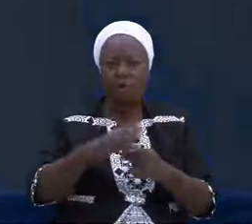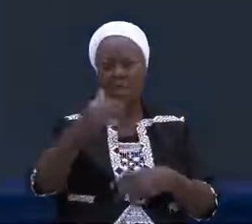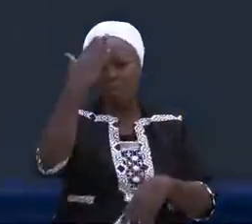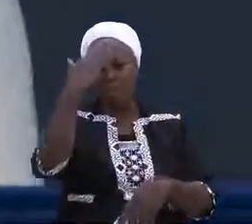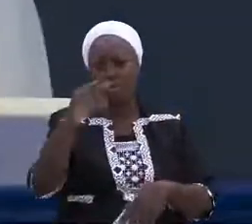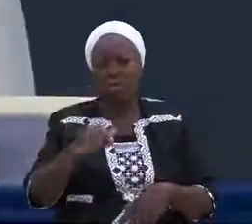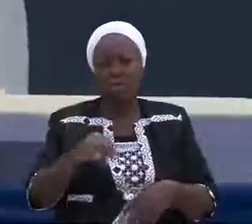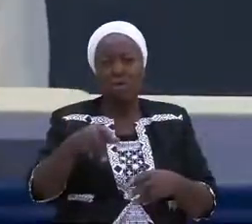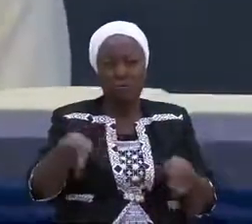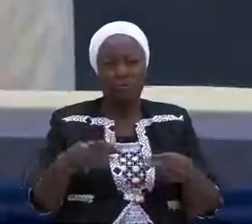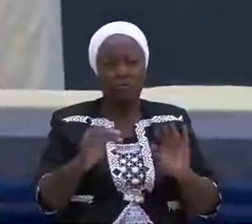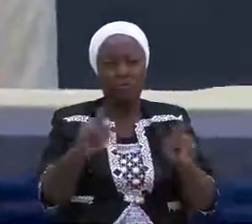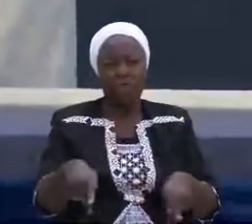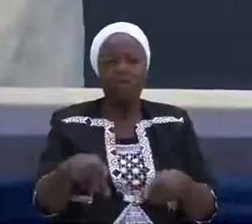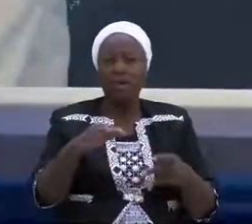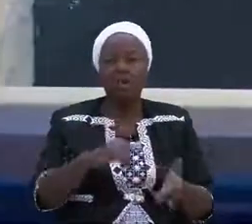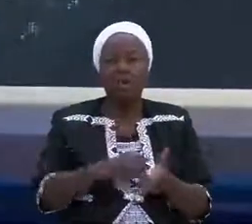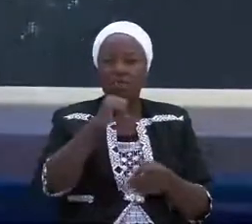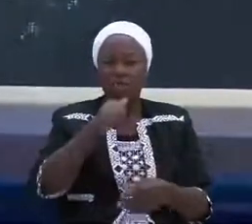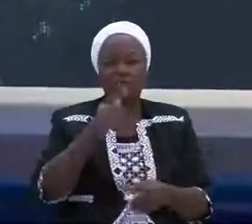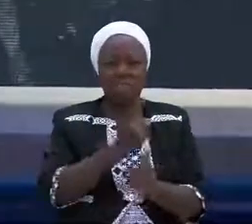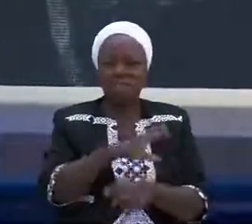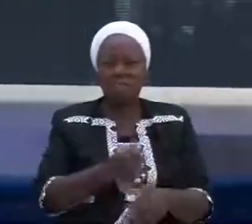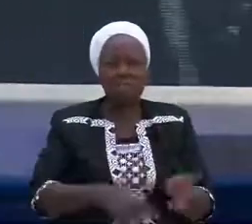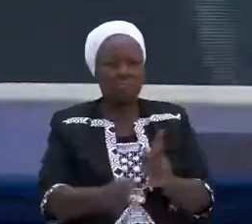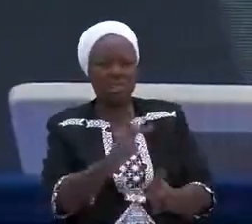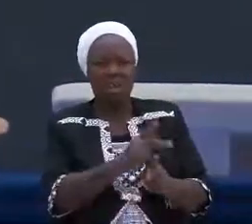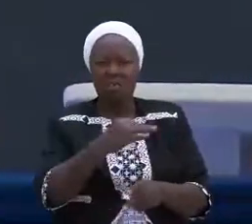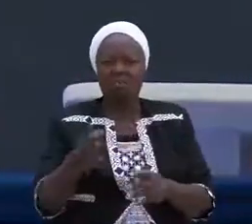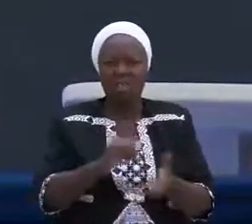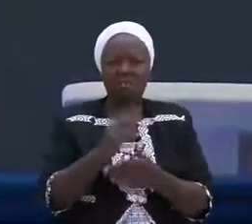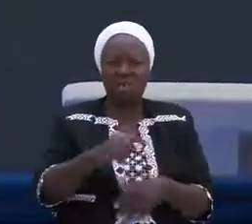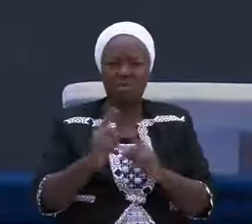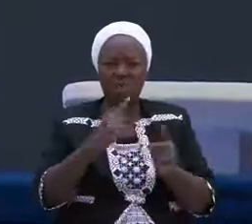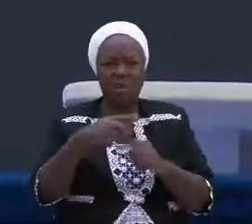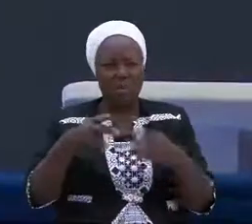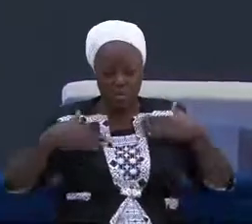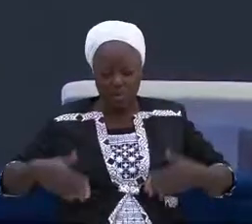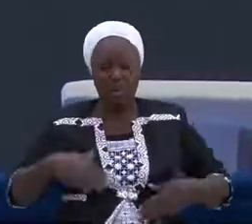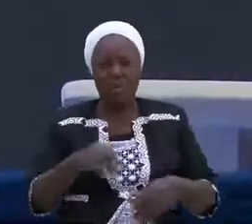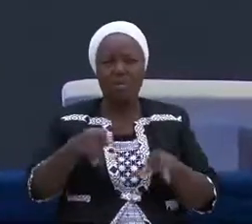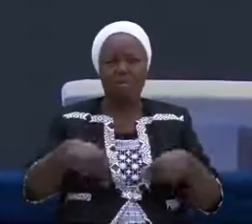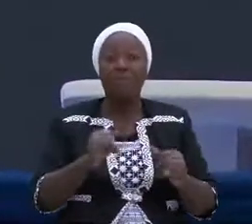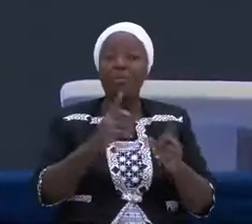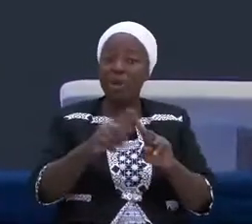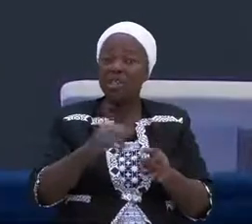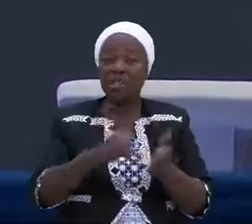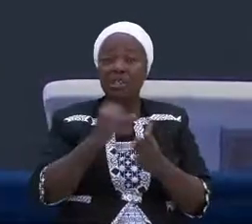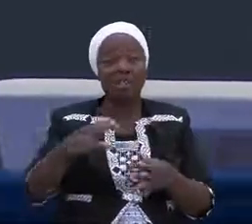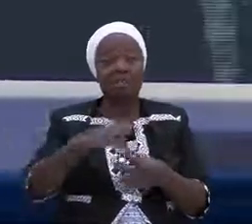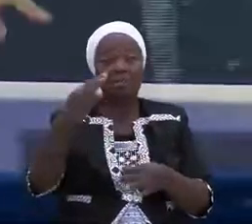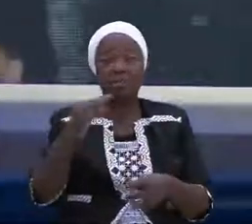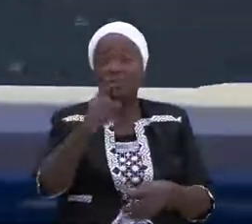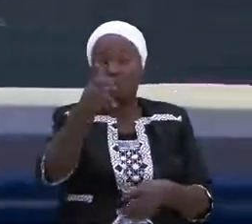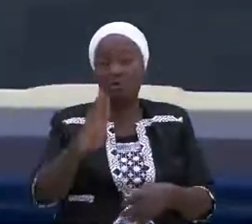Philippe, ce n'est pas... On peut peut-être parler des qualités de Philippe, c'est l'Esprit de Dieu en